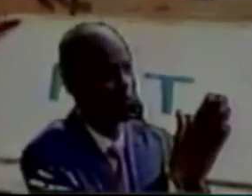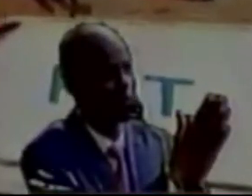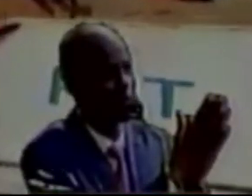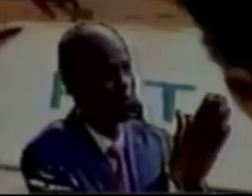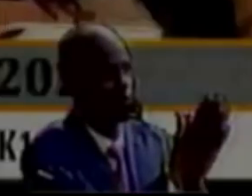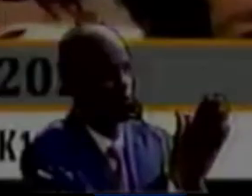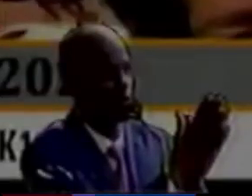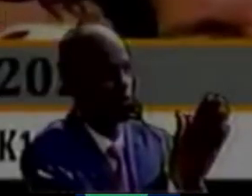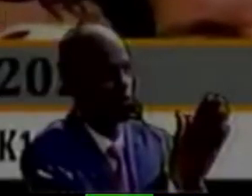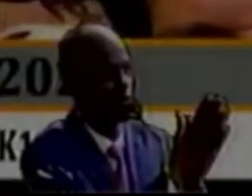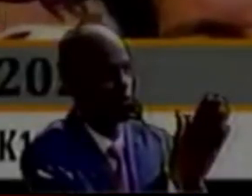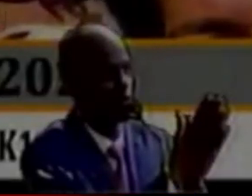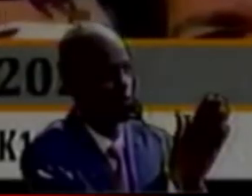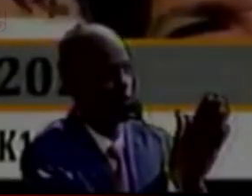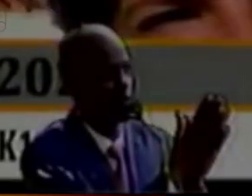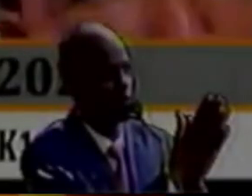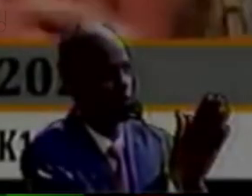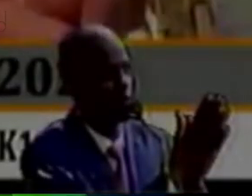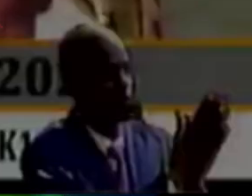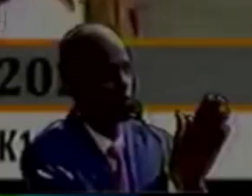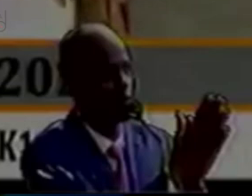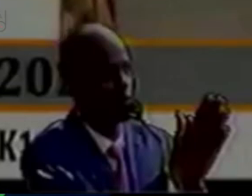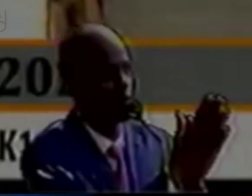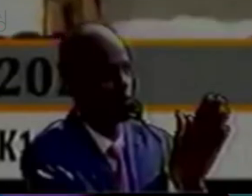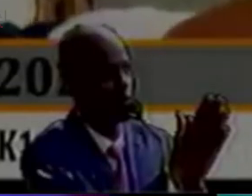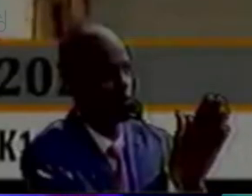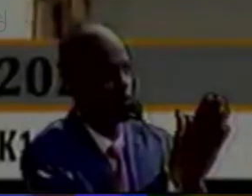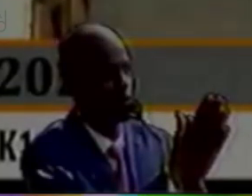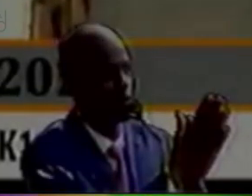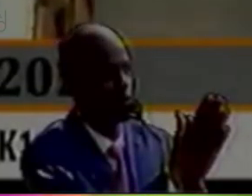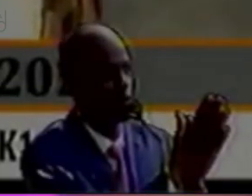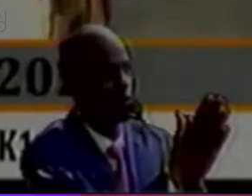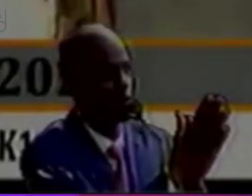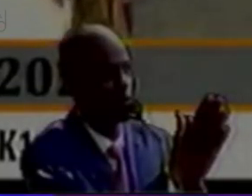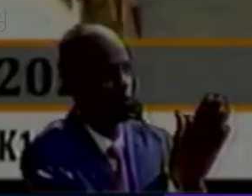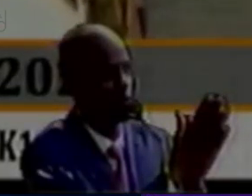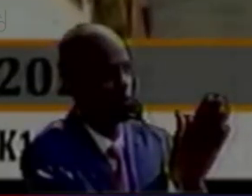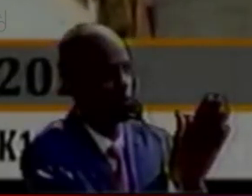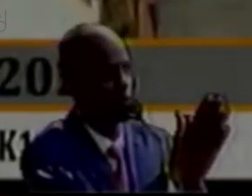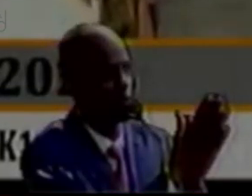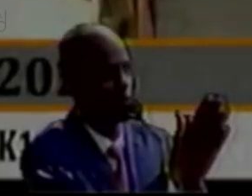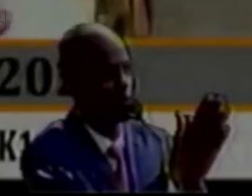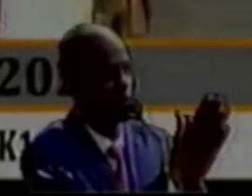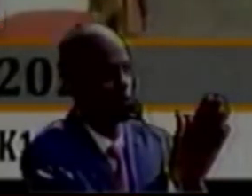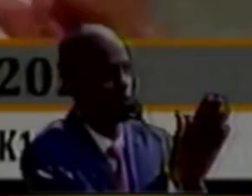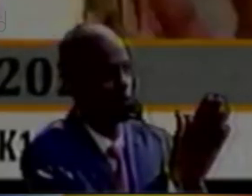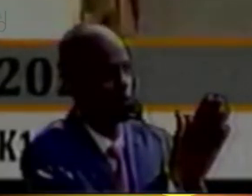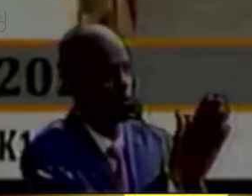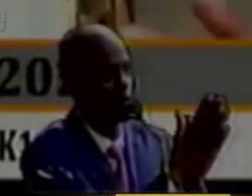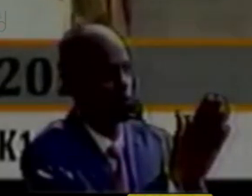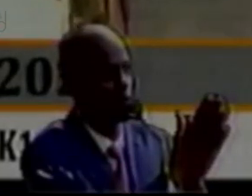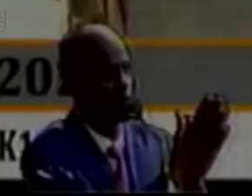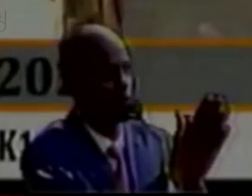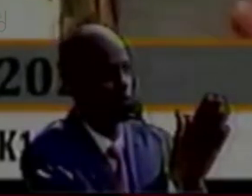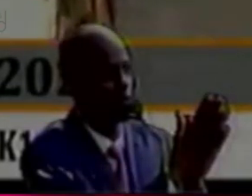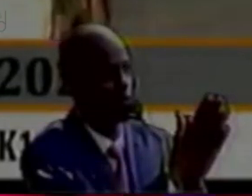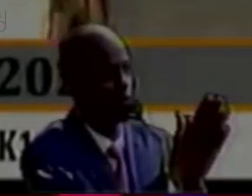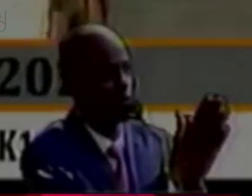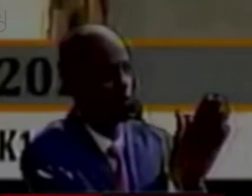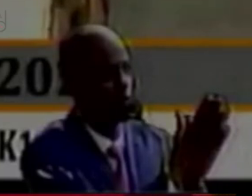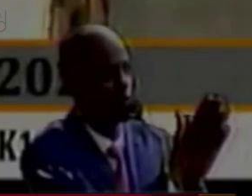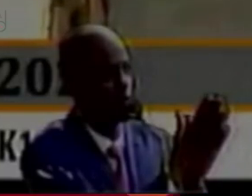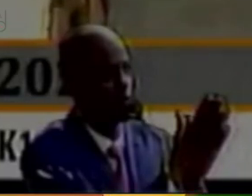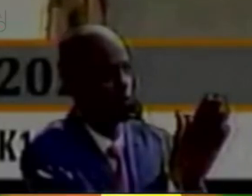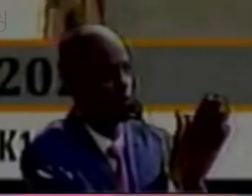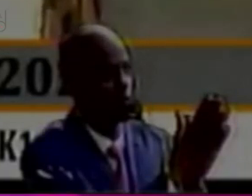Manish, remplir de l'eau, après retourner. Mais so you can help. You can help. You can get the word out and communicate that there is